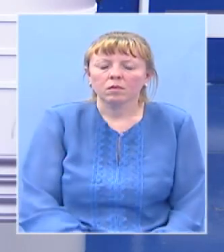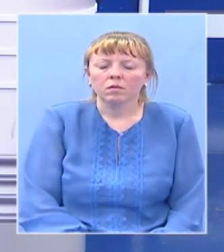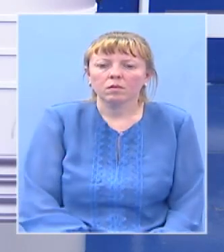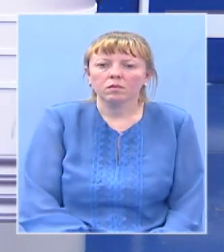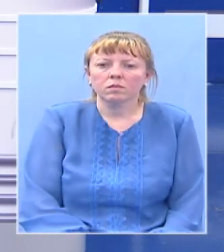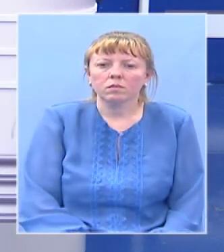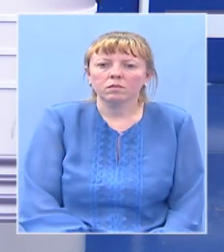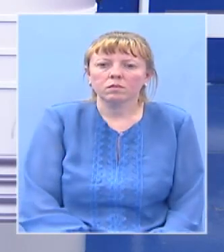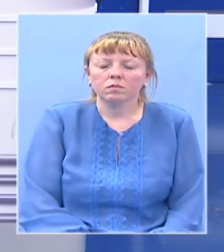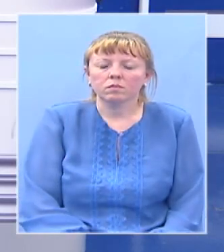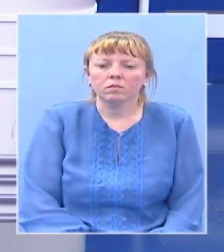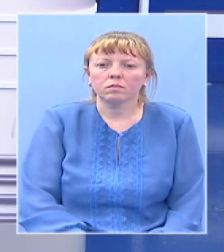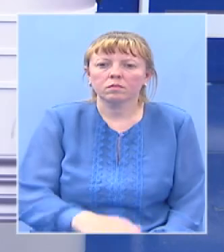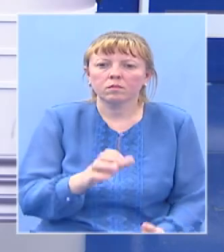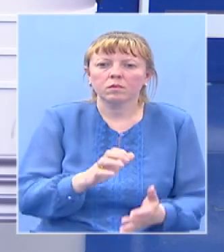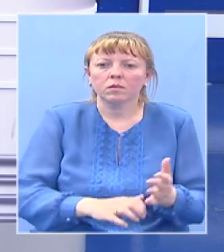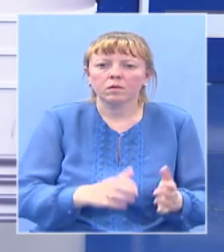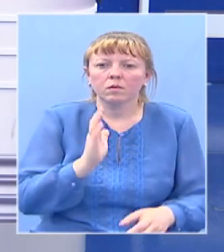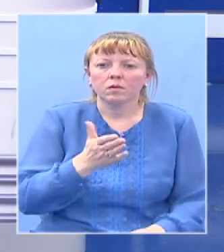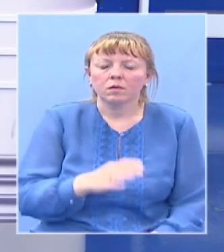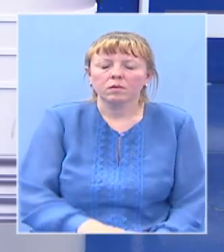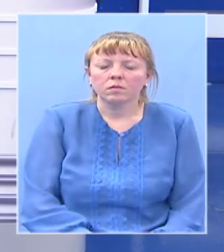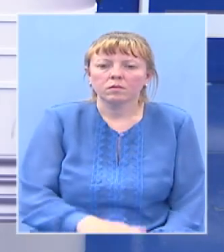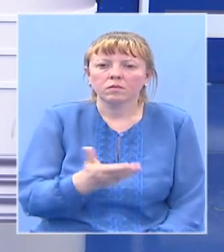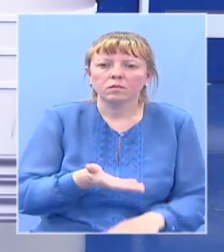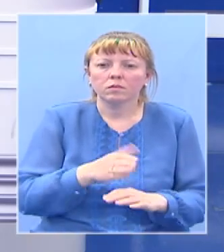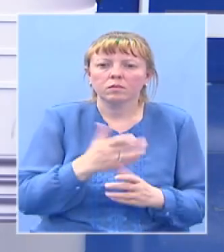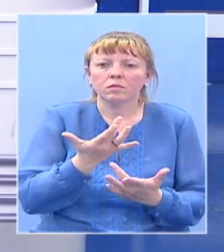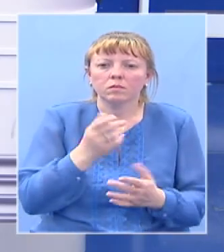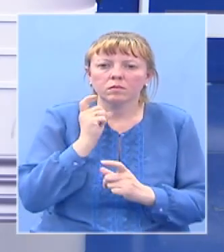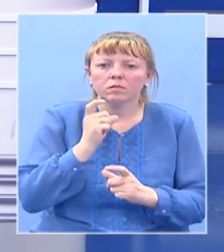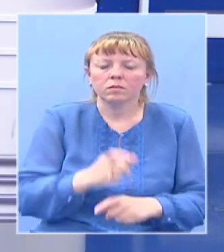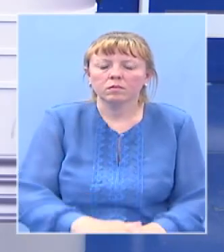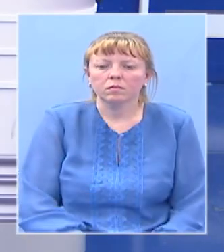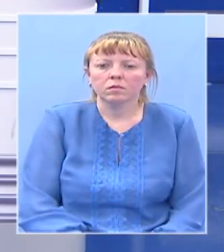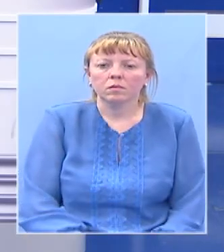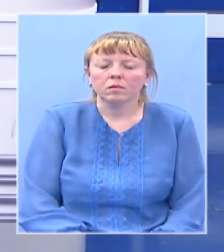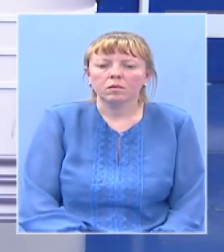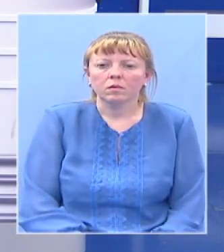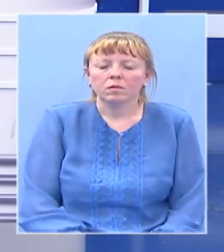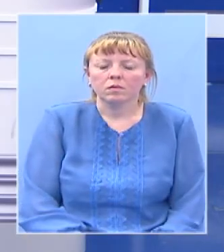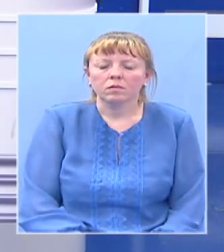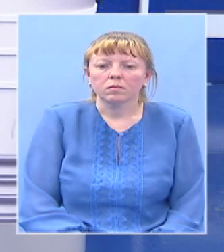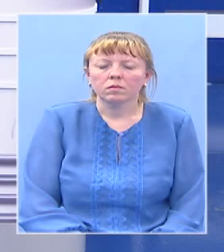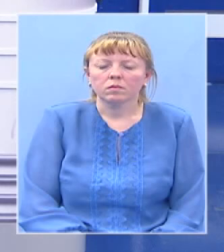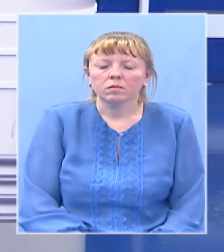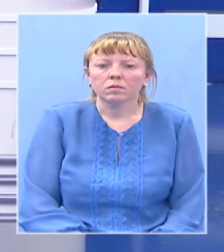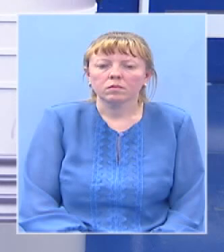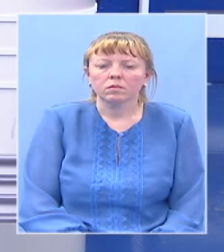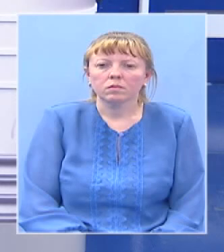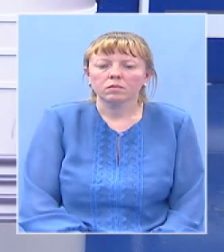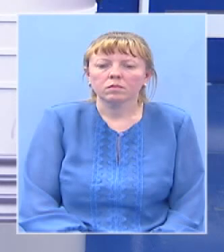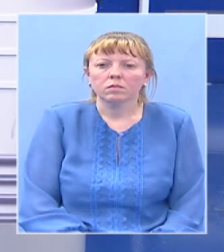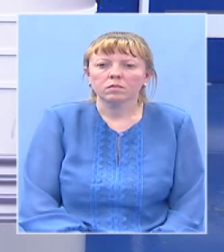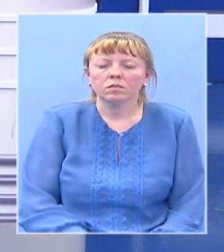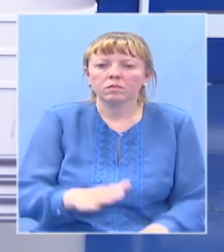организаци там штраф конечно варьируется от суммы нагрузки так скажем Какую нагрузку э определён был при